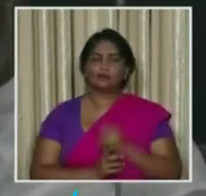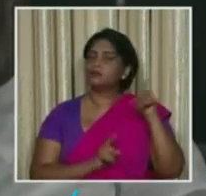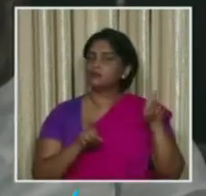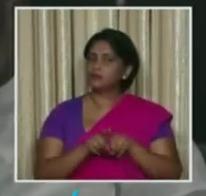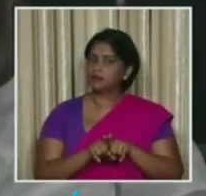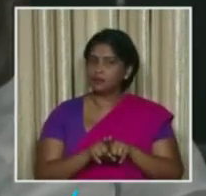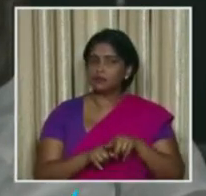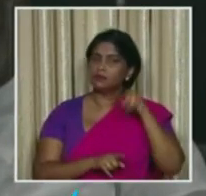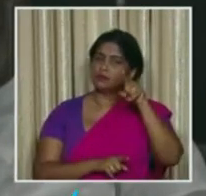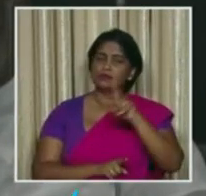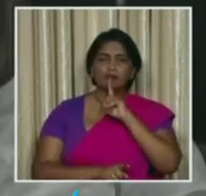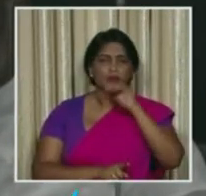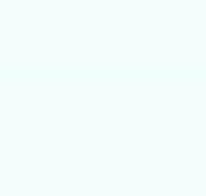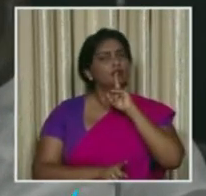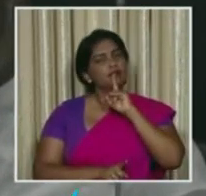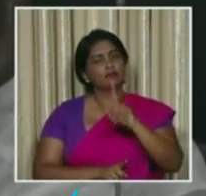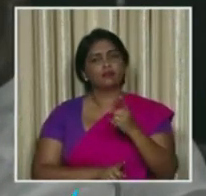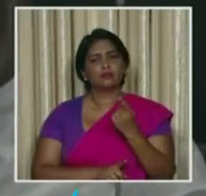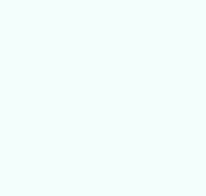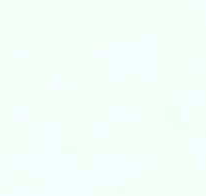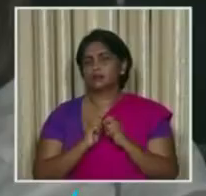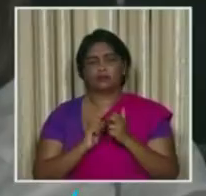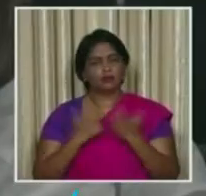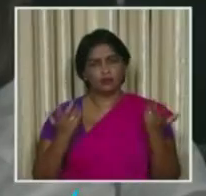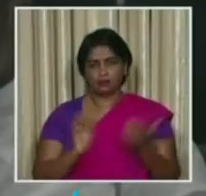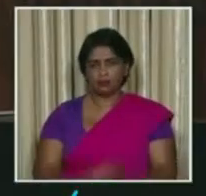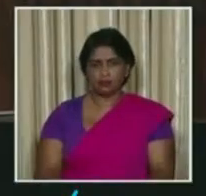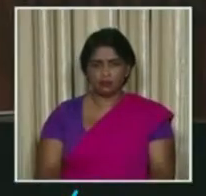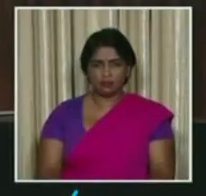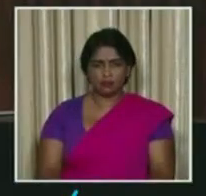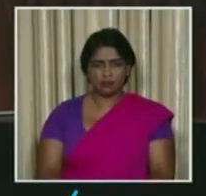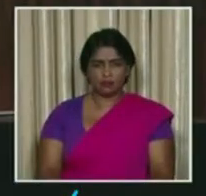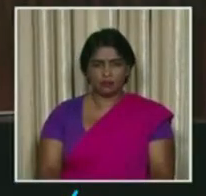හැටි. ඔබතුමාට කතානායකවරට තීන්දුවක් දෙන්න කිසිම වාදාවක්